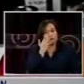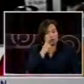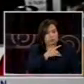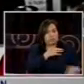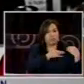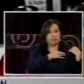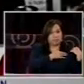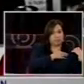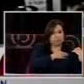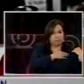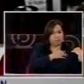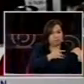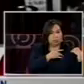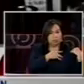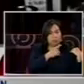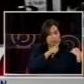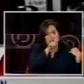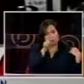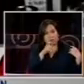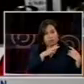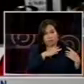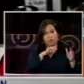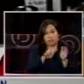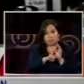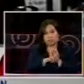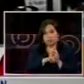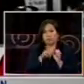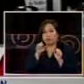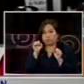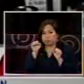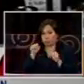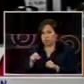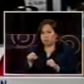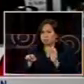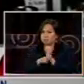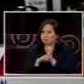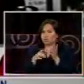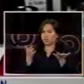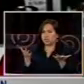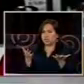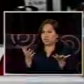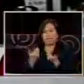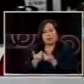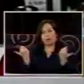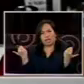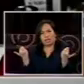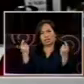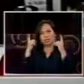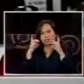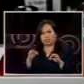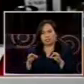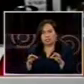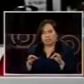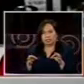lang po kung procedurally we divide the house. Majority rules. No? Ang problema ho eh, parang we are dividing